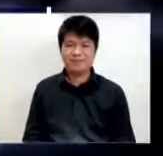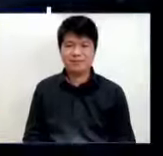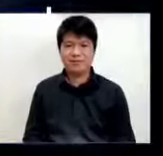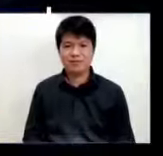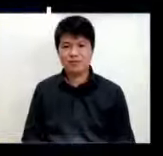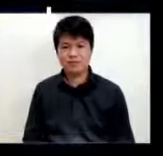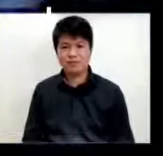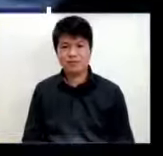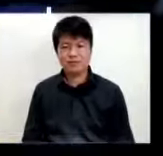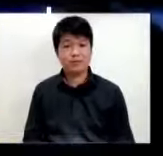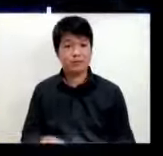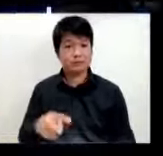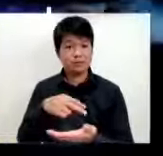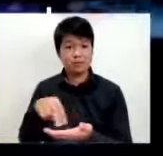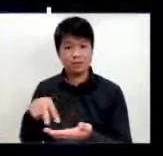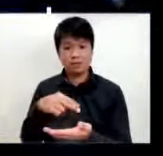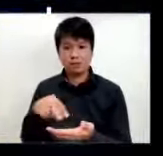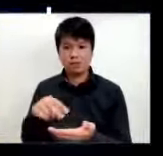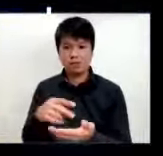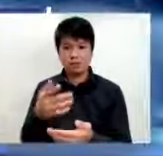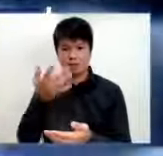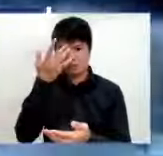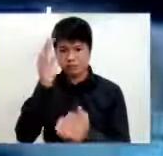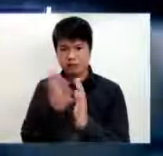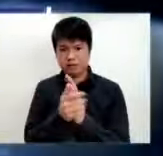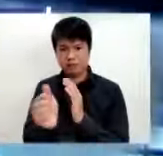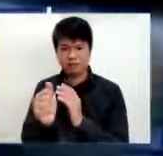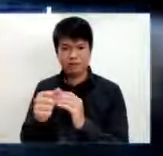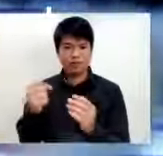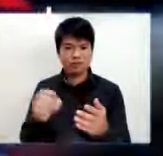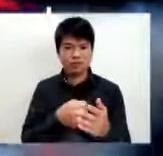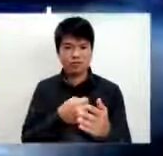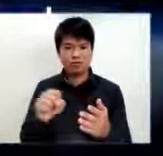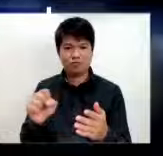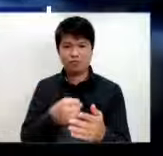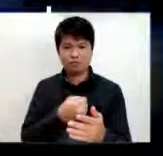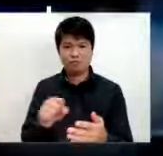Sinayaw din nila ng malupitan ng isa pang hit song nilang Bang.